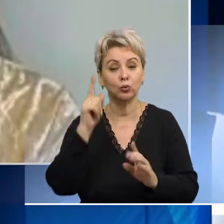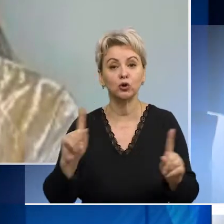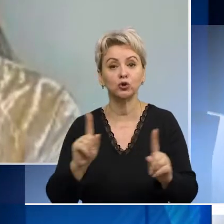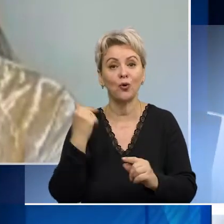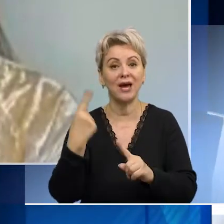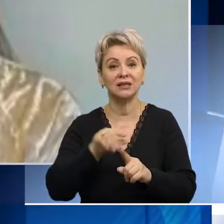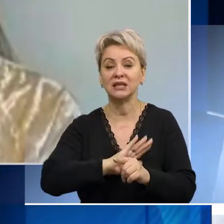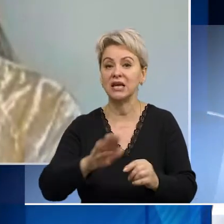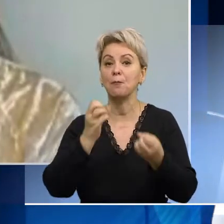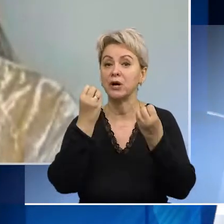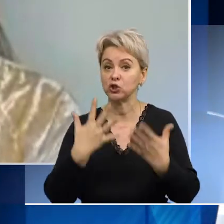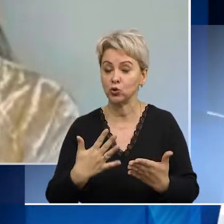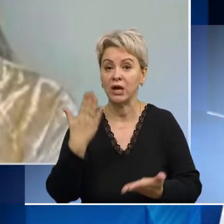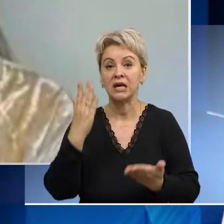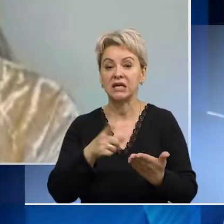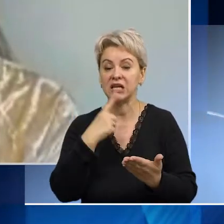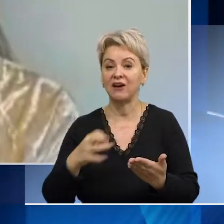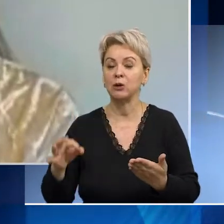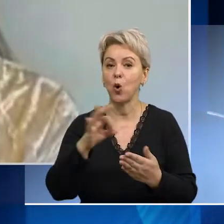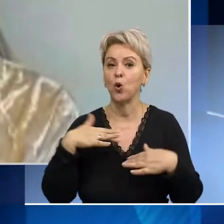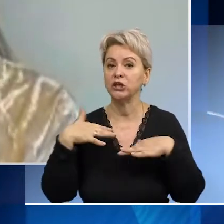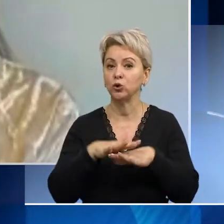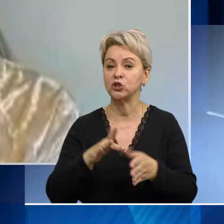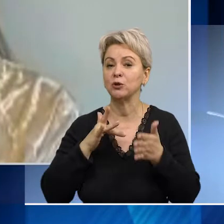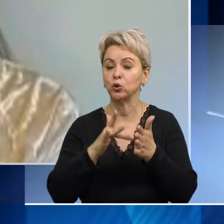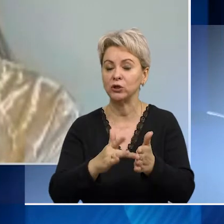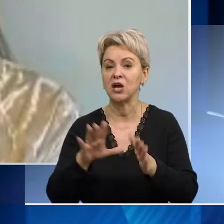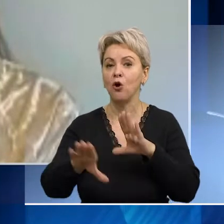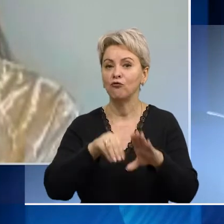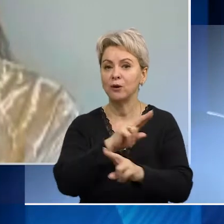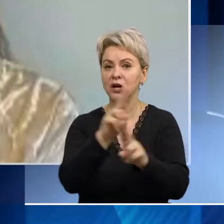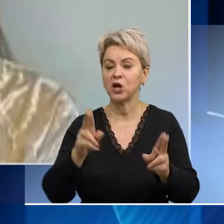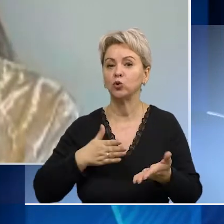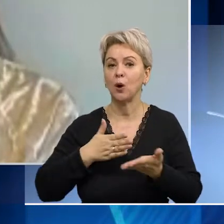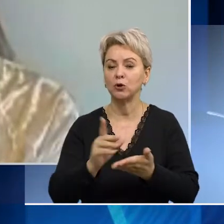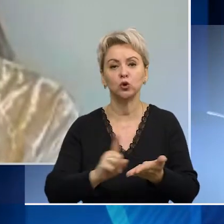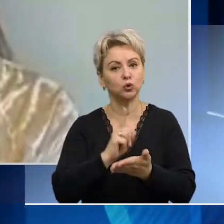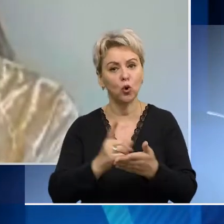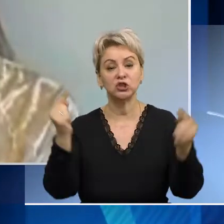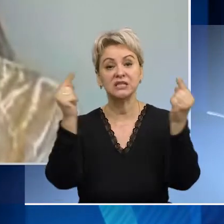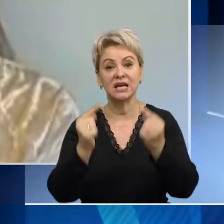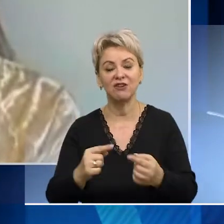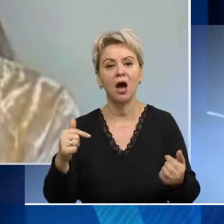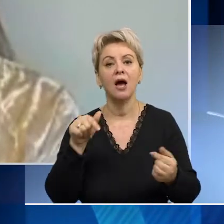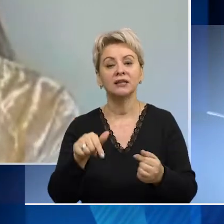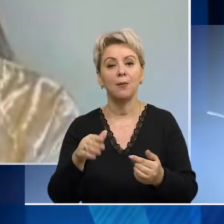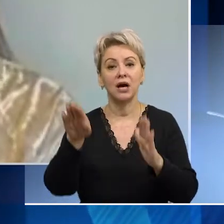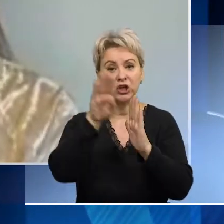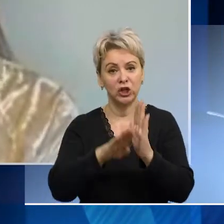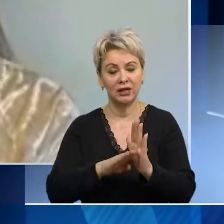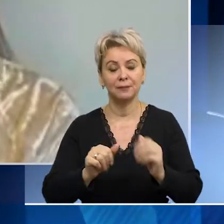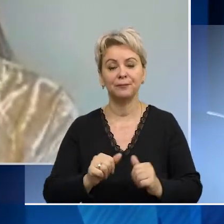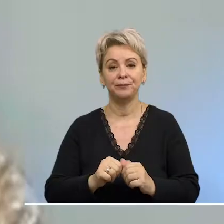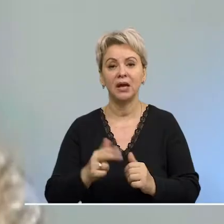предполагаю, что ведь это не самое простое, если мы говорим об инклюзивном туризме, выбрать какой-то маршрут, он должен соответствовать определенным